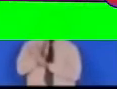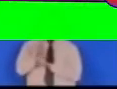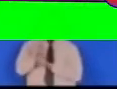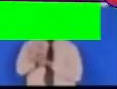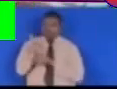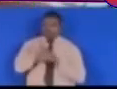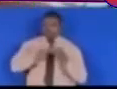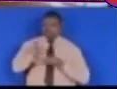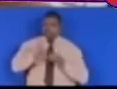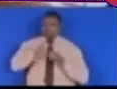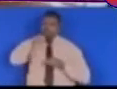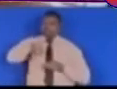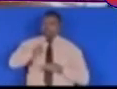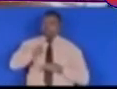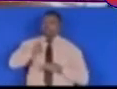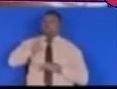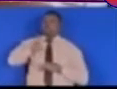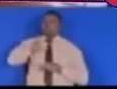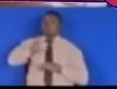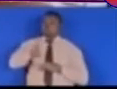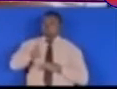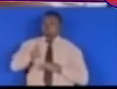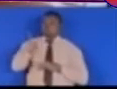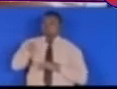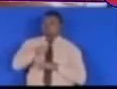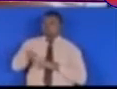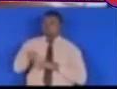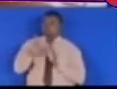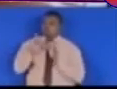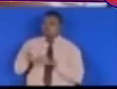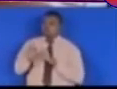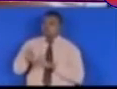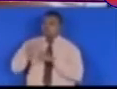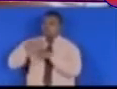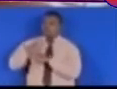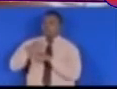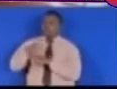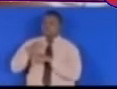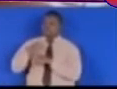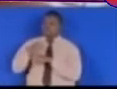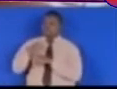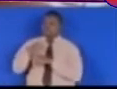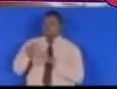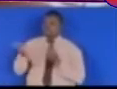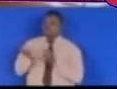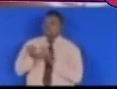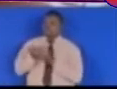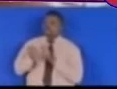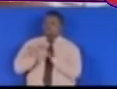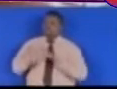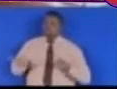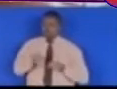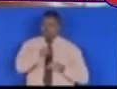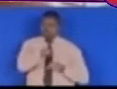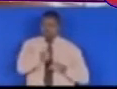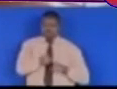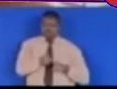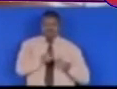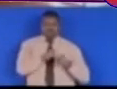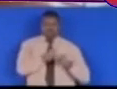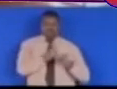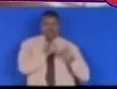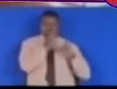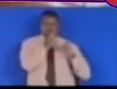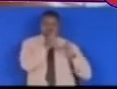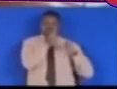iliyopo halmashauri ya mji wa Mburu ya ukosefu wa walimu wa sayansi inafanana kabisa na hali ya halmashauri zote za mkoa wa Pwani